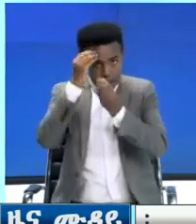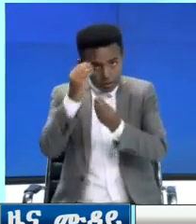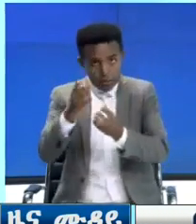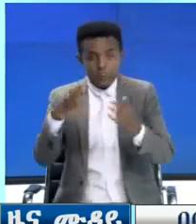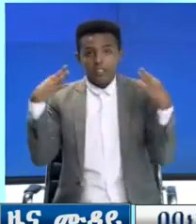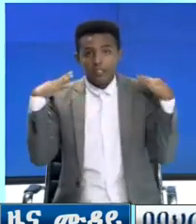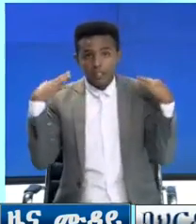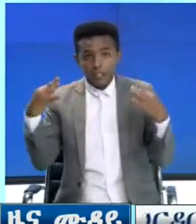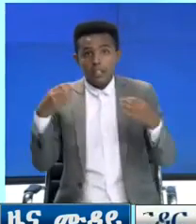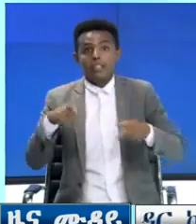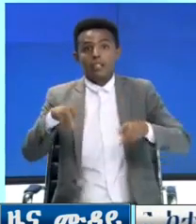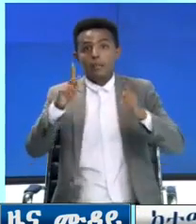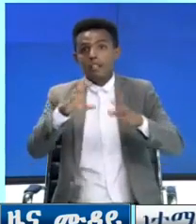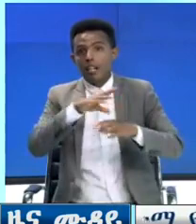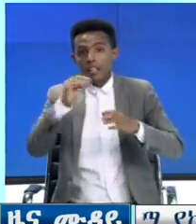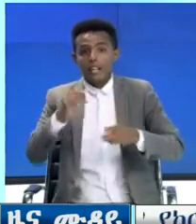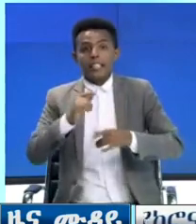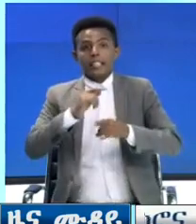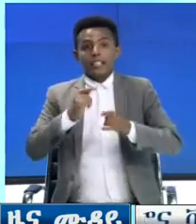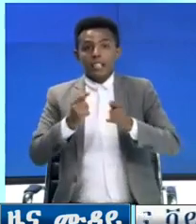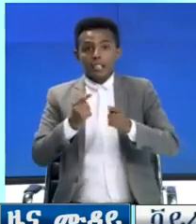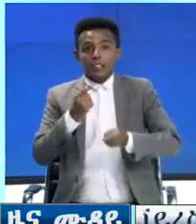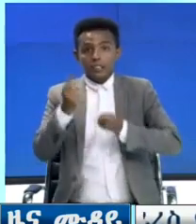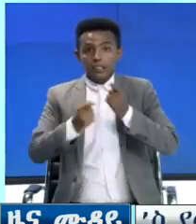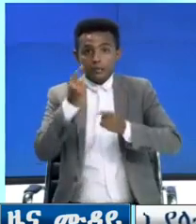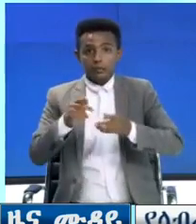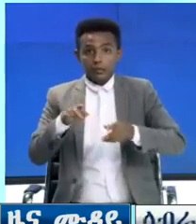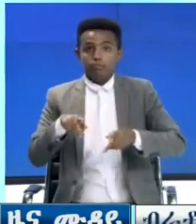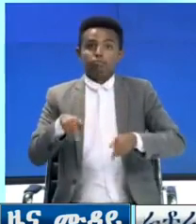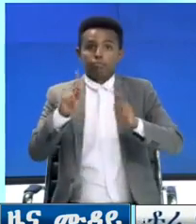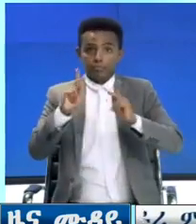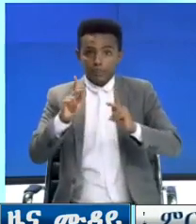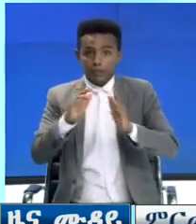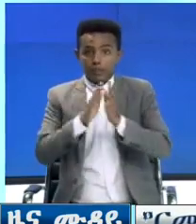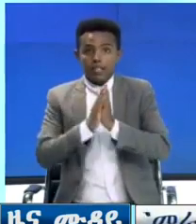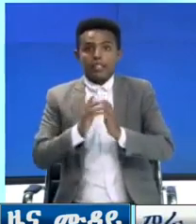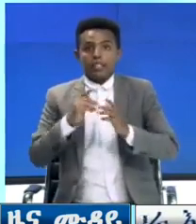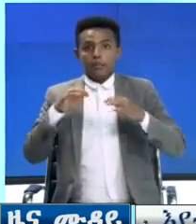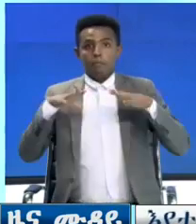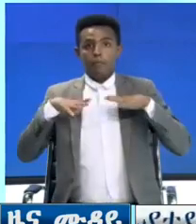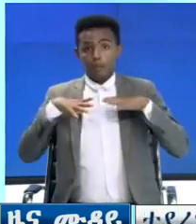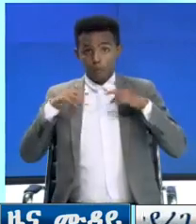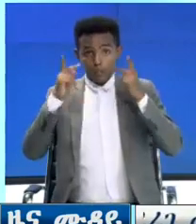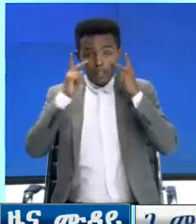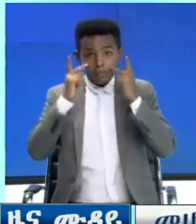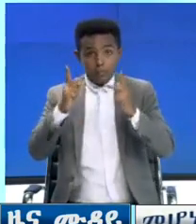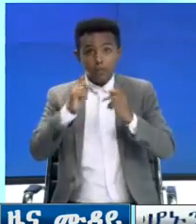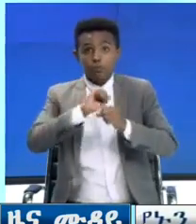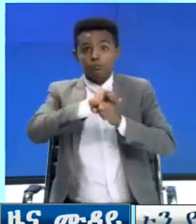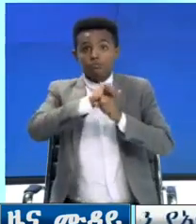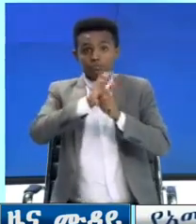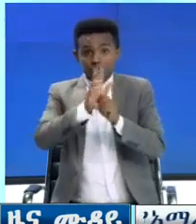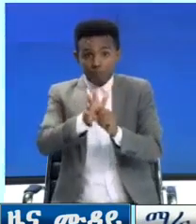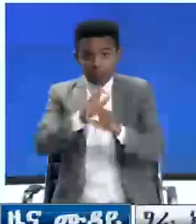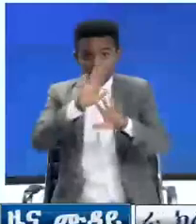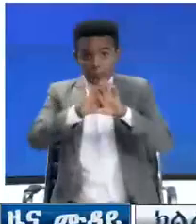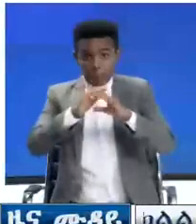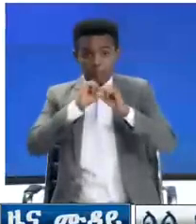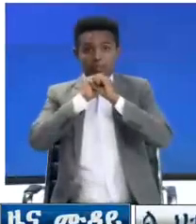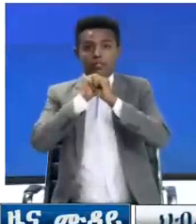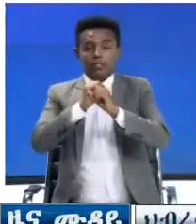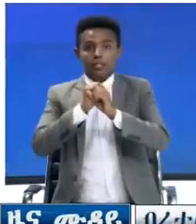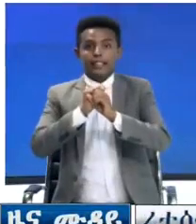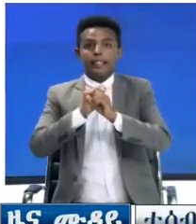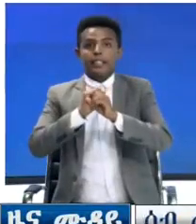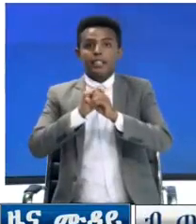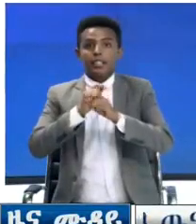የጤና የግብርናና የንግድ ኢንዱስትሪ ሚኒስቴር የትንሳኤ በዓልን ማስመልክቶ የኮሮና ቫይረስ ወረርሽኝ መከላከል ላይ መደረግ ስላለበት